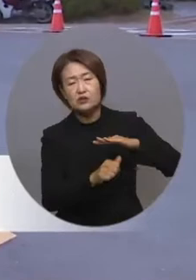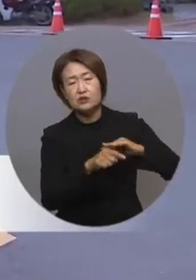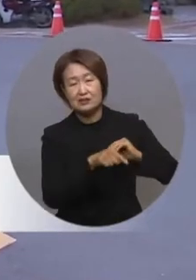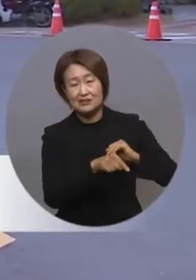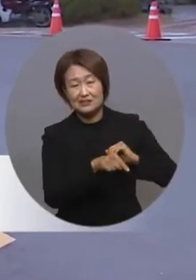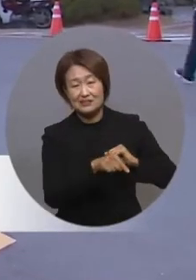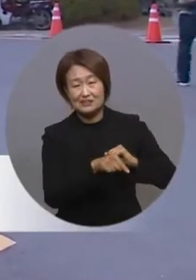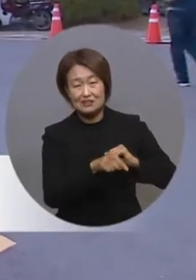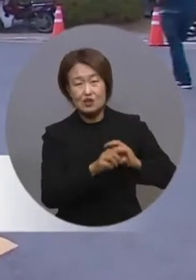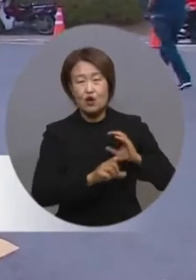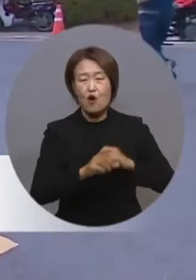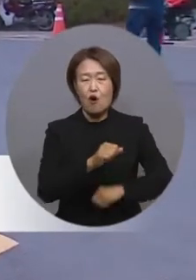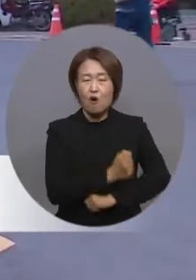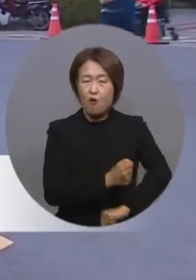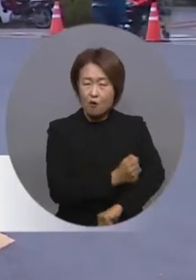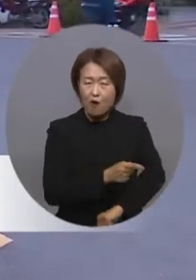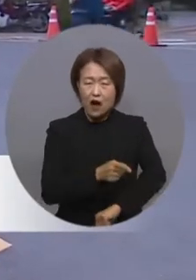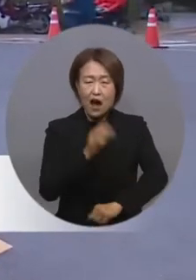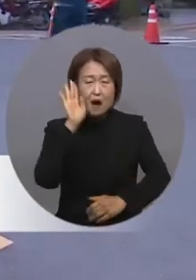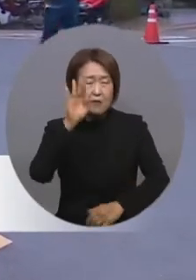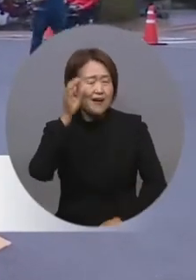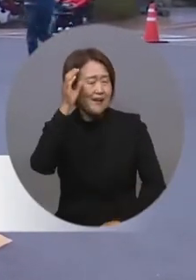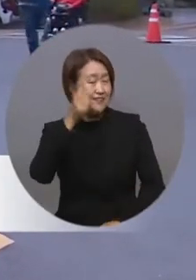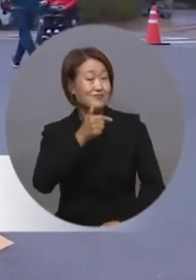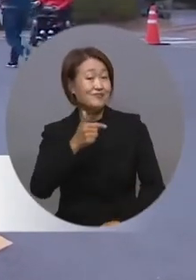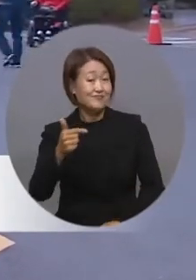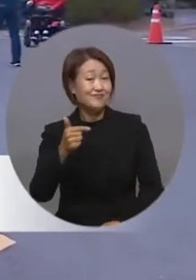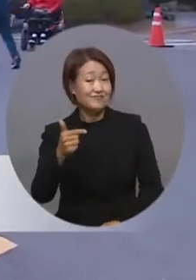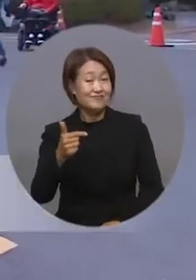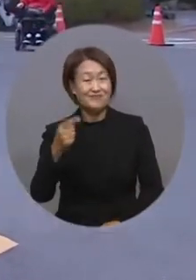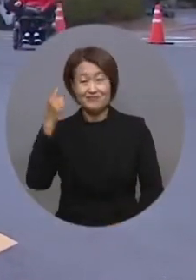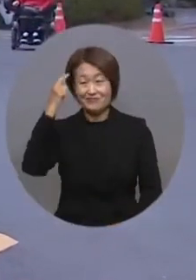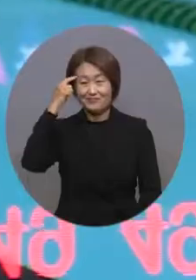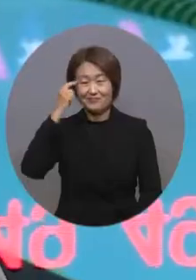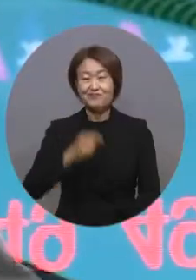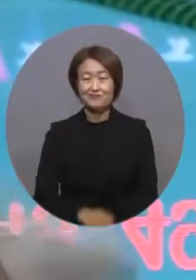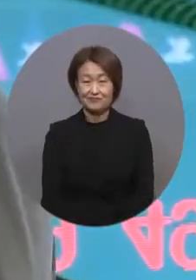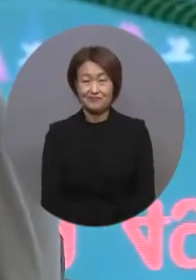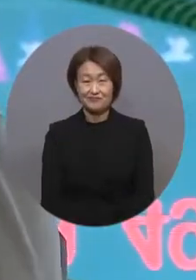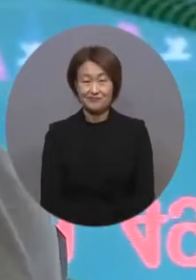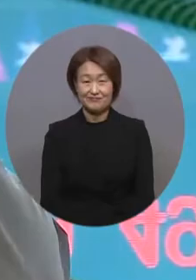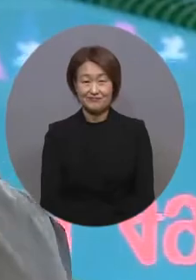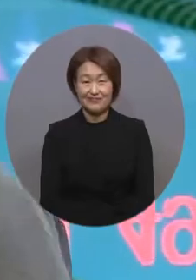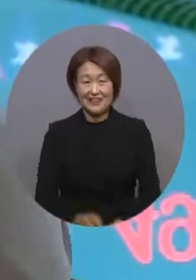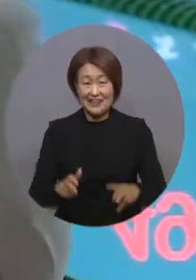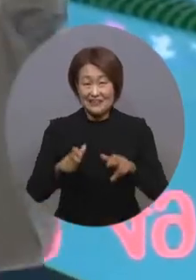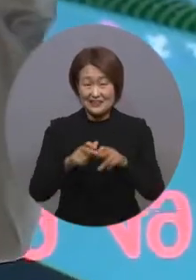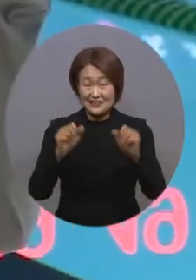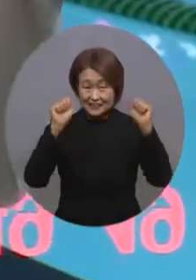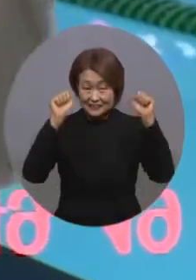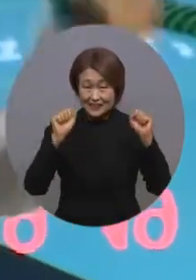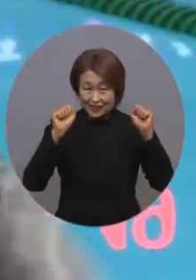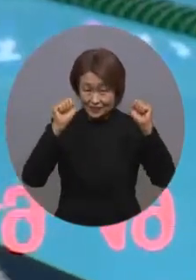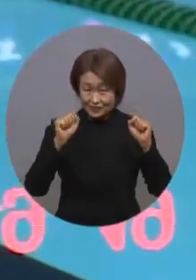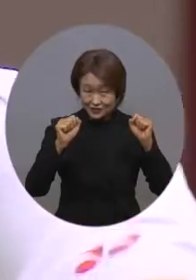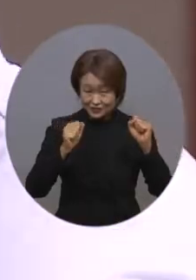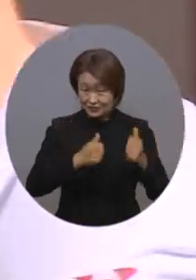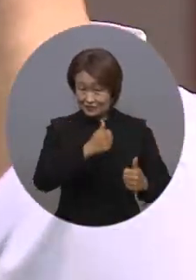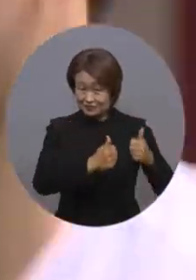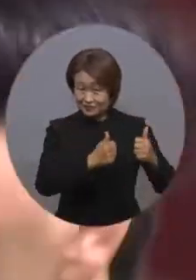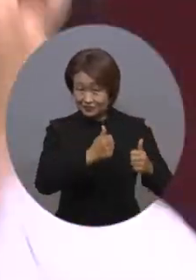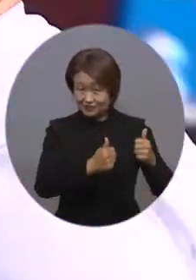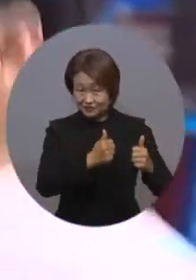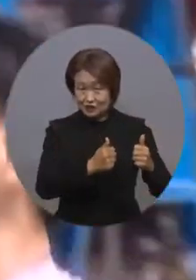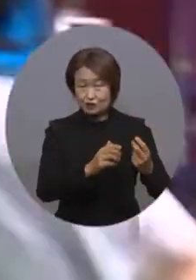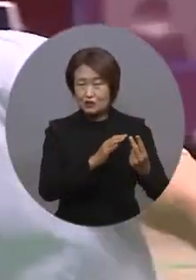것입니다. 그래서 앞으로 장애인 체육이 좀 기대되는 이런 부분이라고 생각합니다. 장애인 체전 데뷔전을 마친 두 선수.